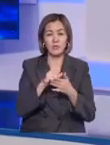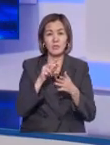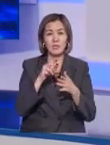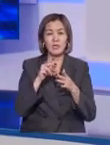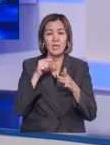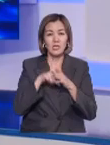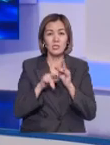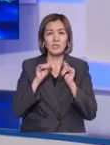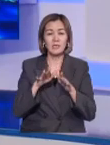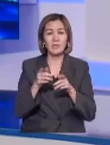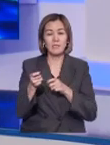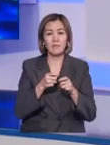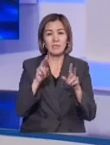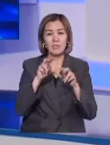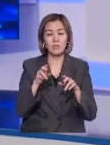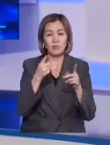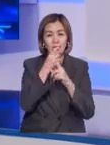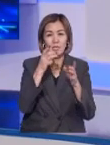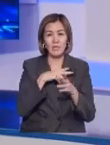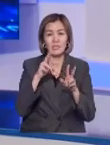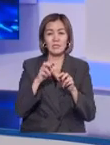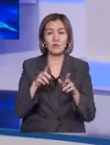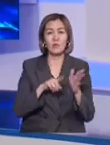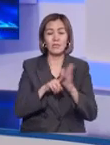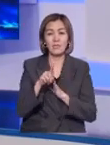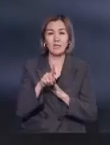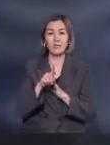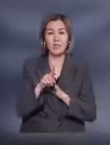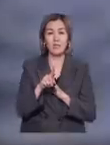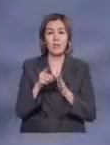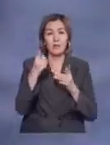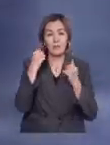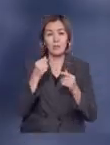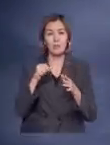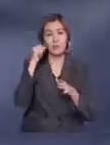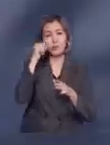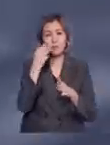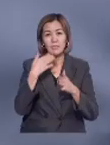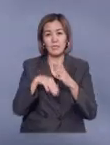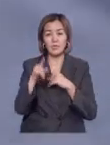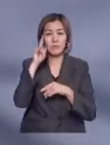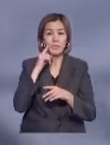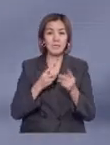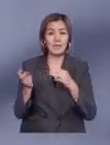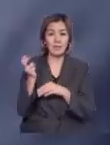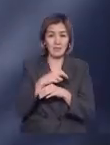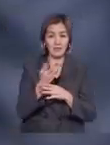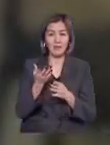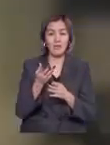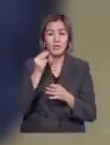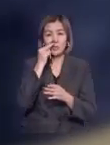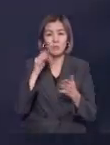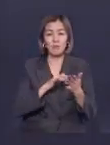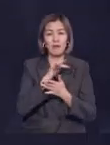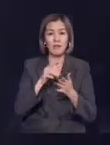Ташкент облысының бас ішкі істер басқармасы іздеу жариялаған. Іздеудің басталғаны туралы білген соң ол Өзбекстаннан қашып Қазақстанға келіпті.